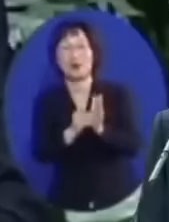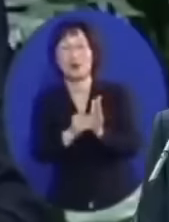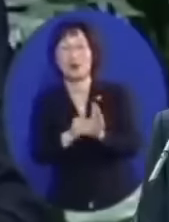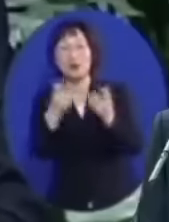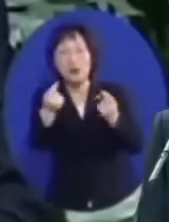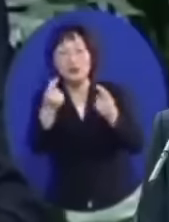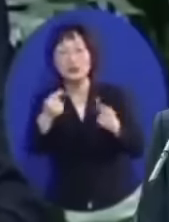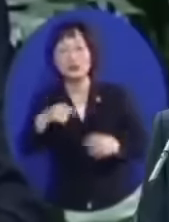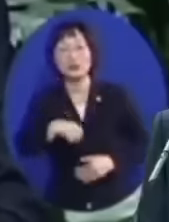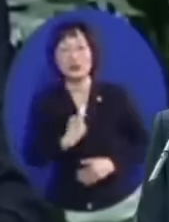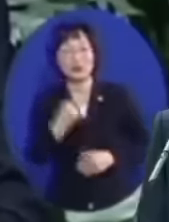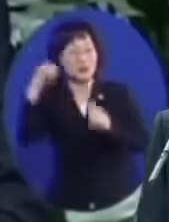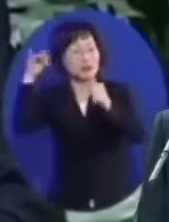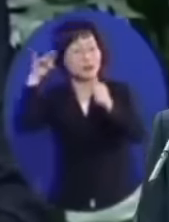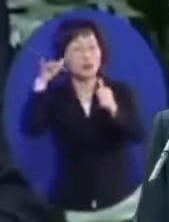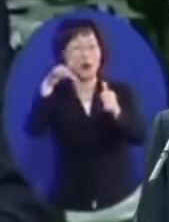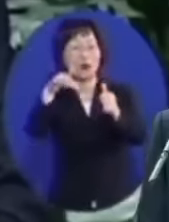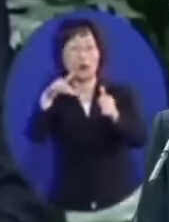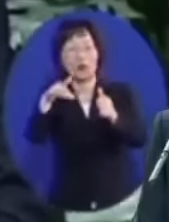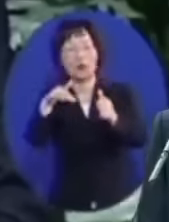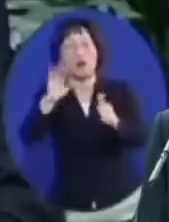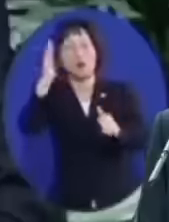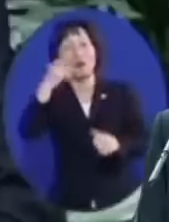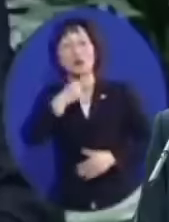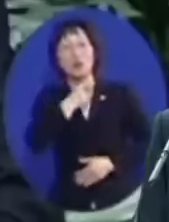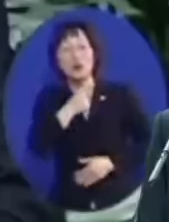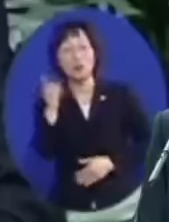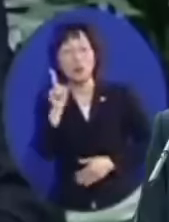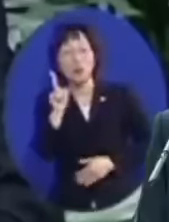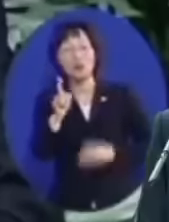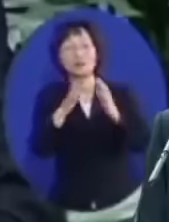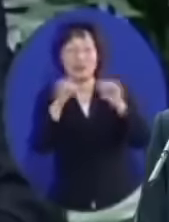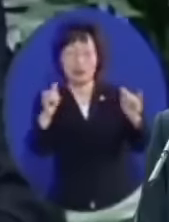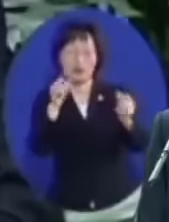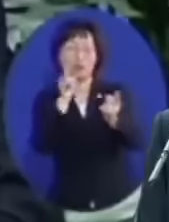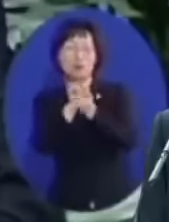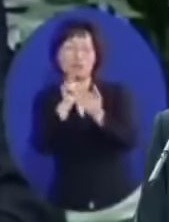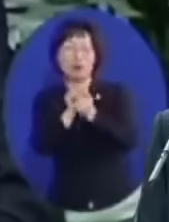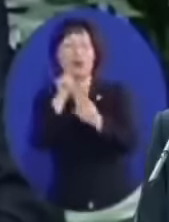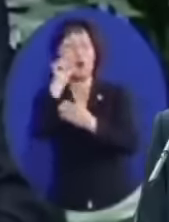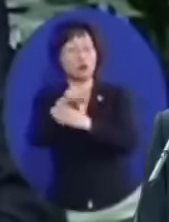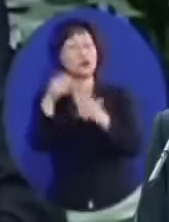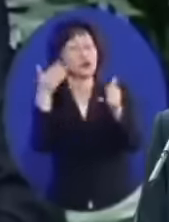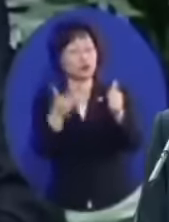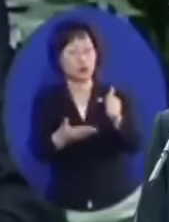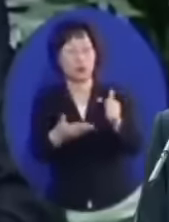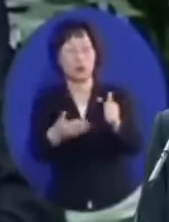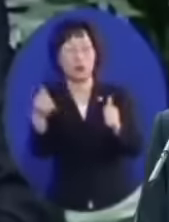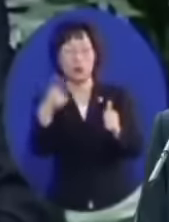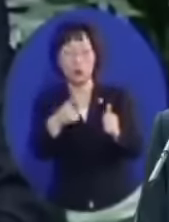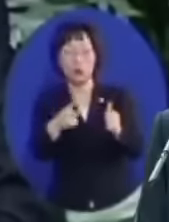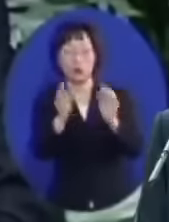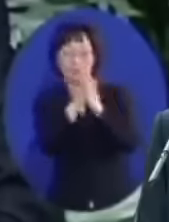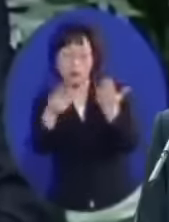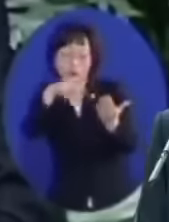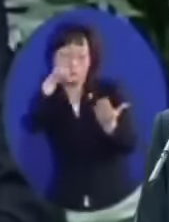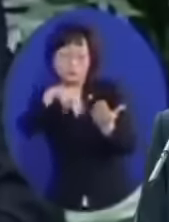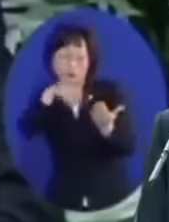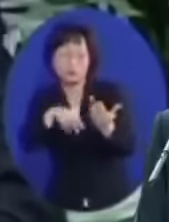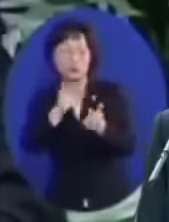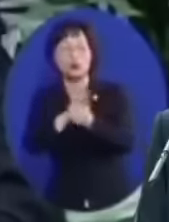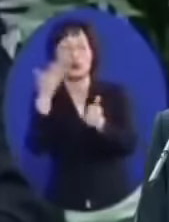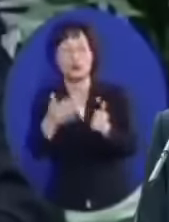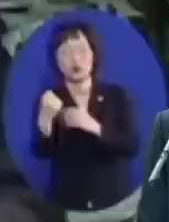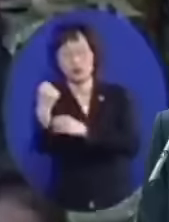자기가 사모하고 되기를 원하는 그러한 사람들을 만나보게도 해주고, 그러한 전기를 읽게도 해주어서